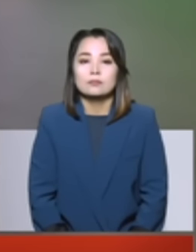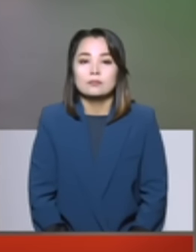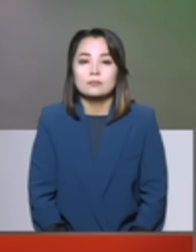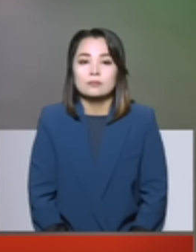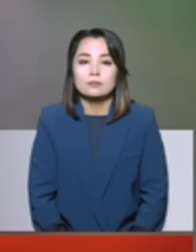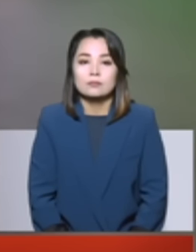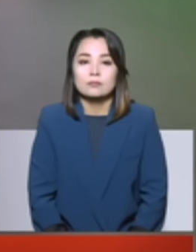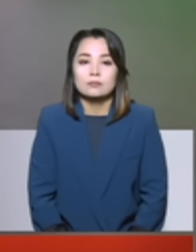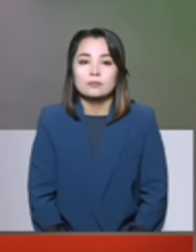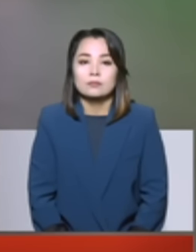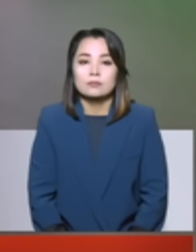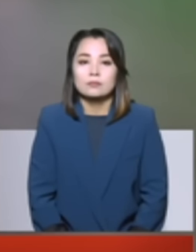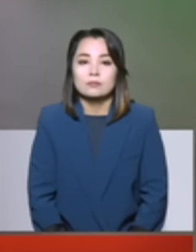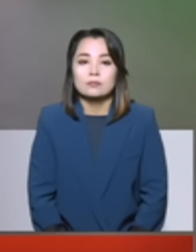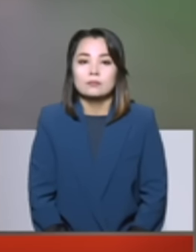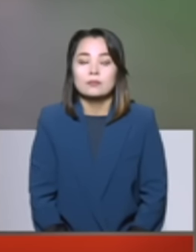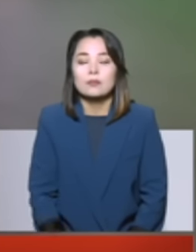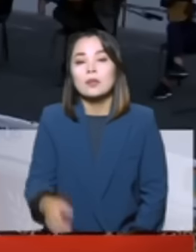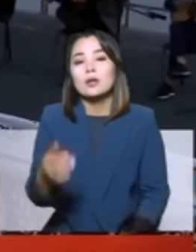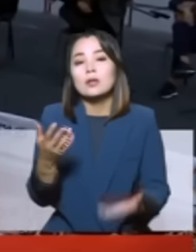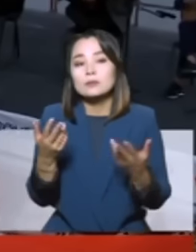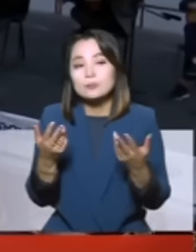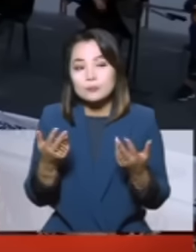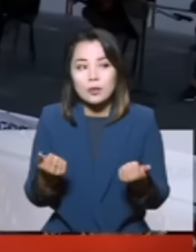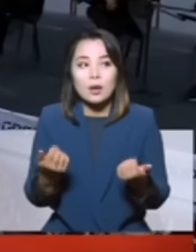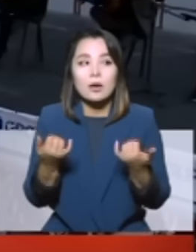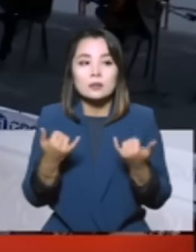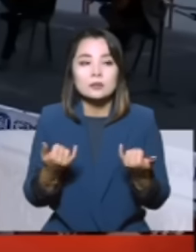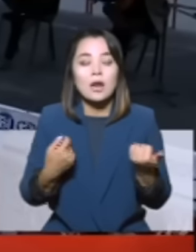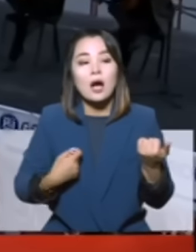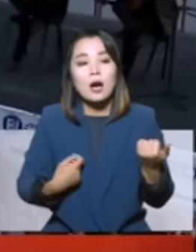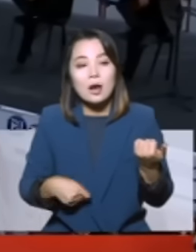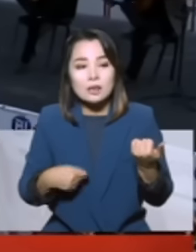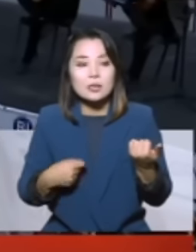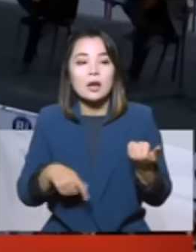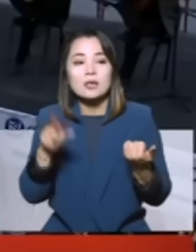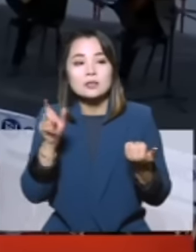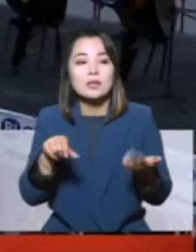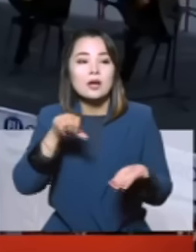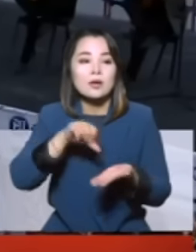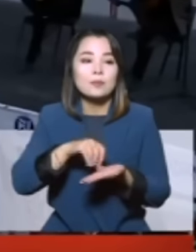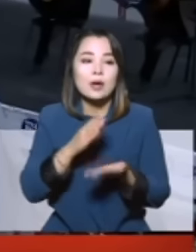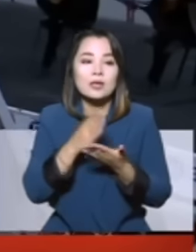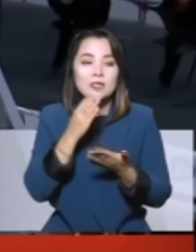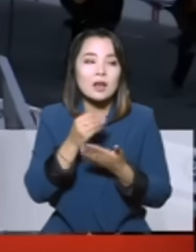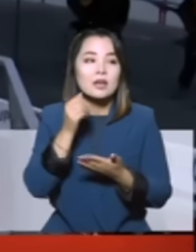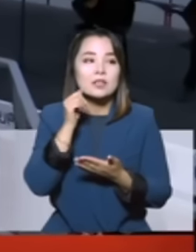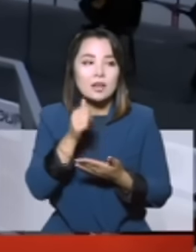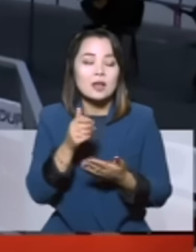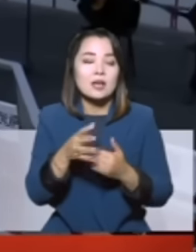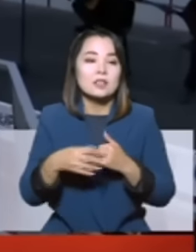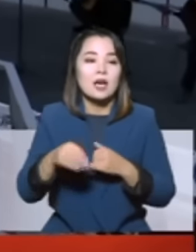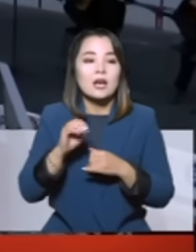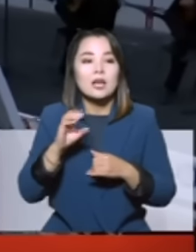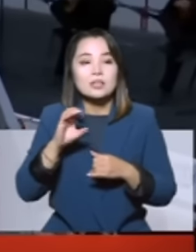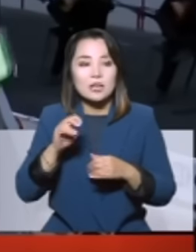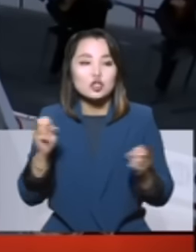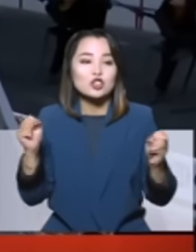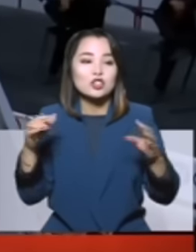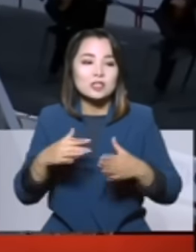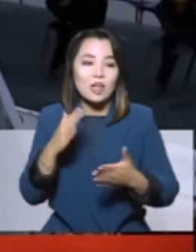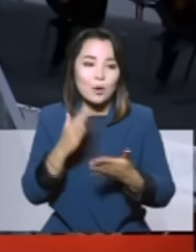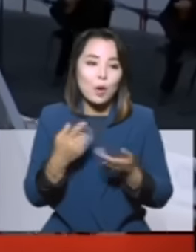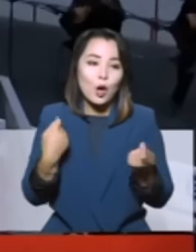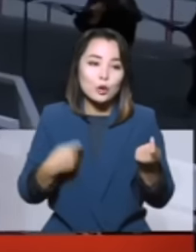Самал, тыңдап тұрмыз. Армангүл, ақынын ардақтаған астаналық ағайын Ерке Есілдің жағасына жиналды. Бұл